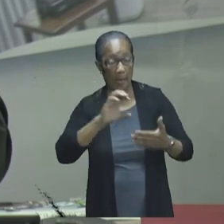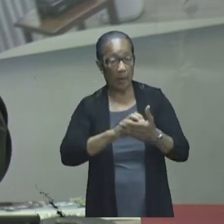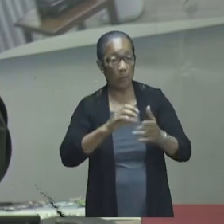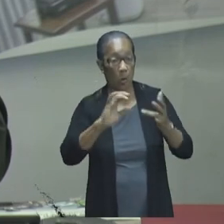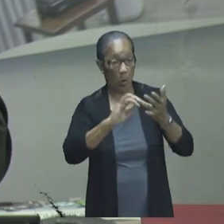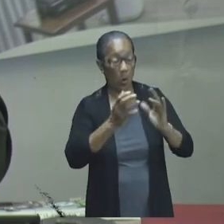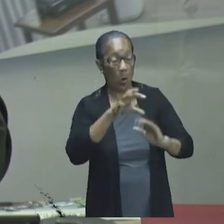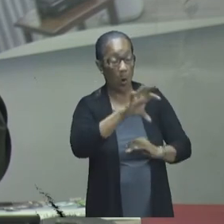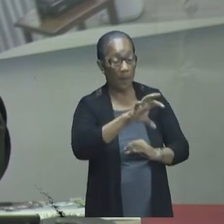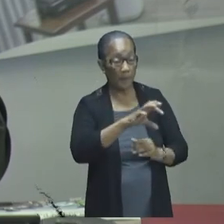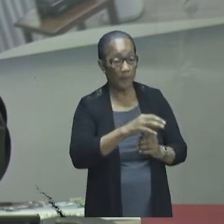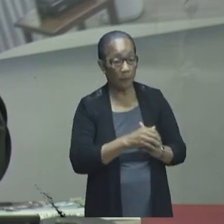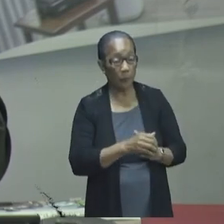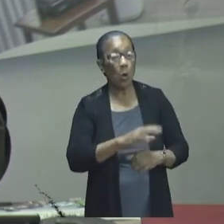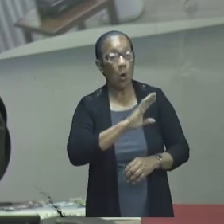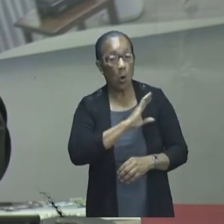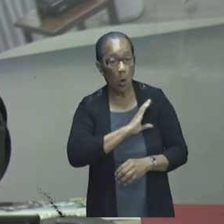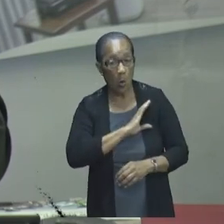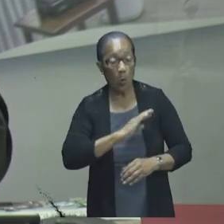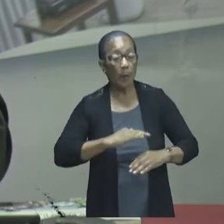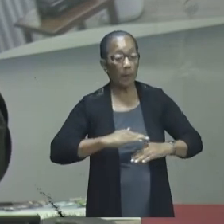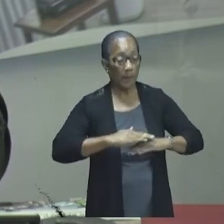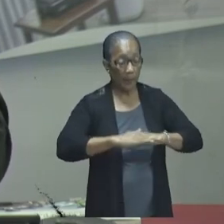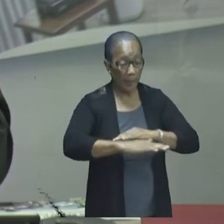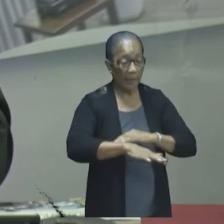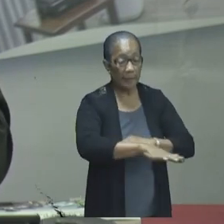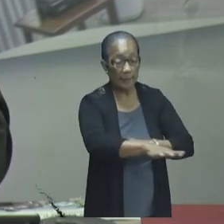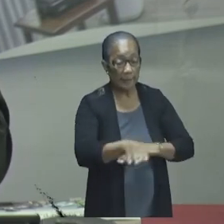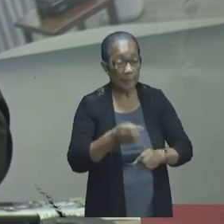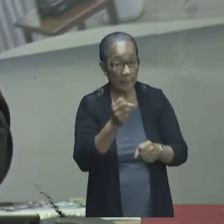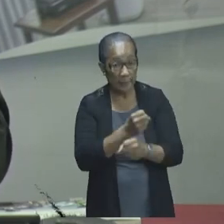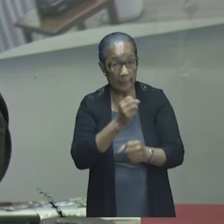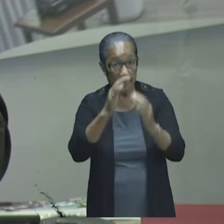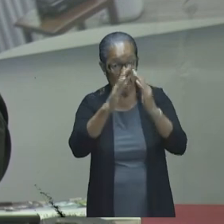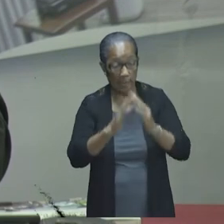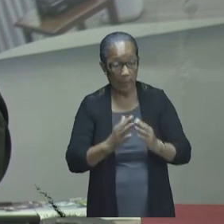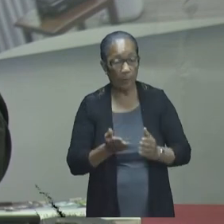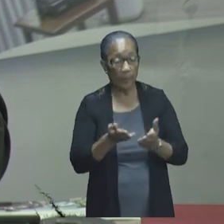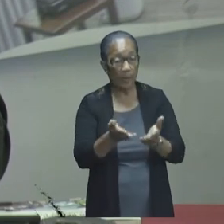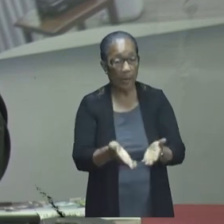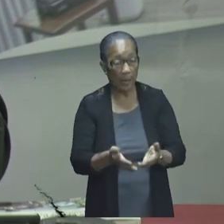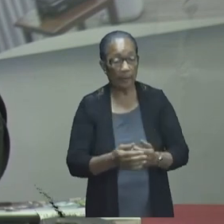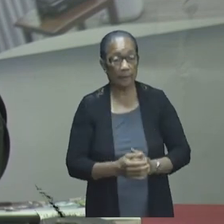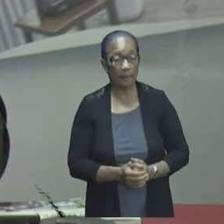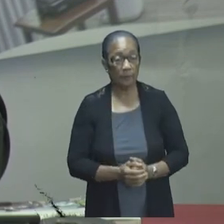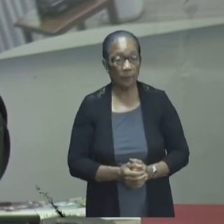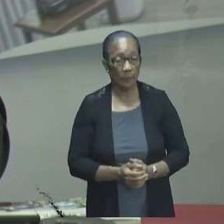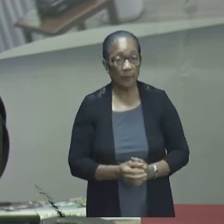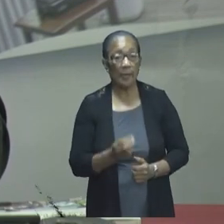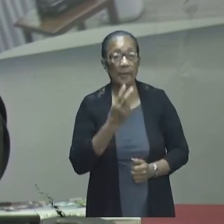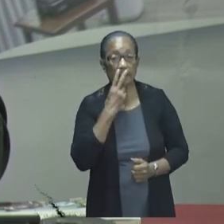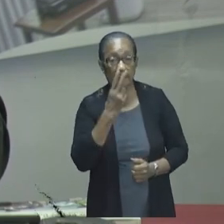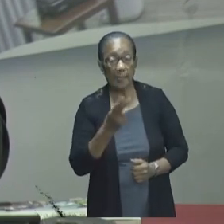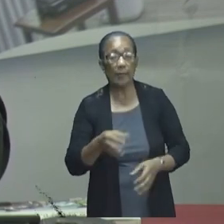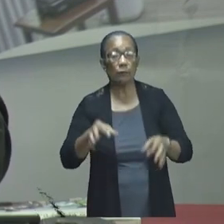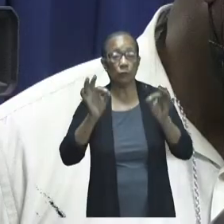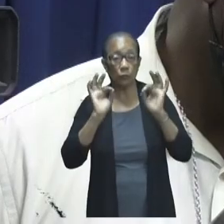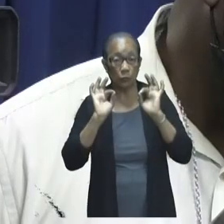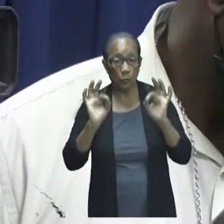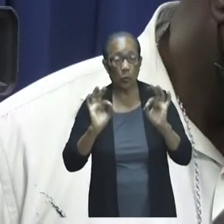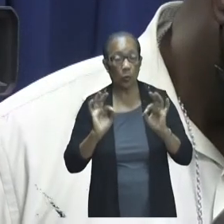hadden om percelen gehad hebben is plotseling herregistratie toegenomen was daar zie je het vertrouwen wat